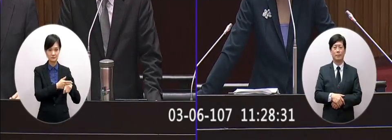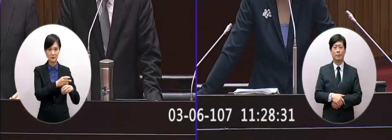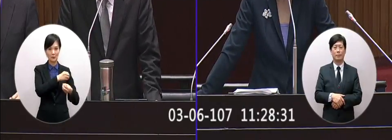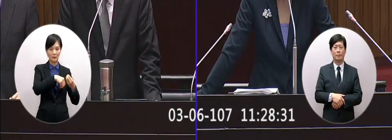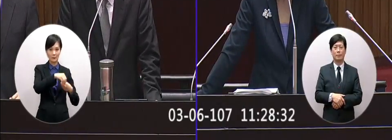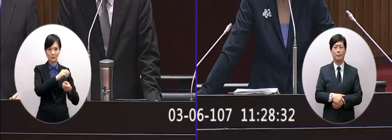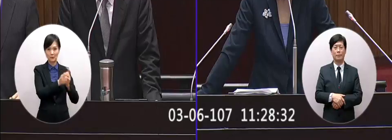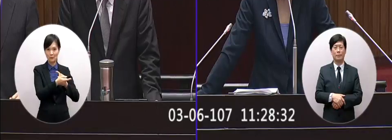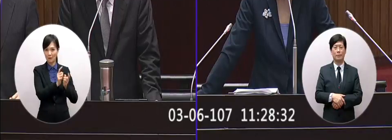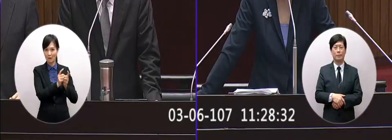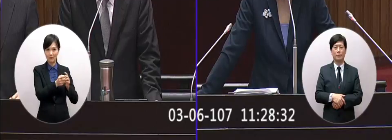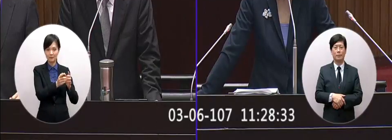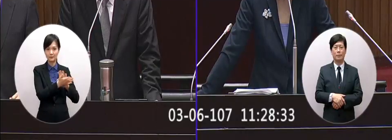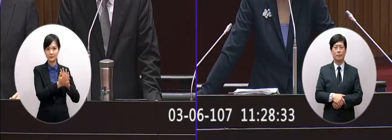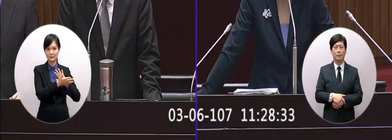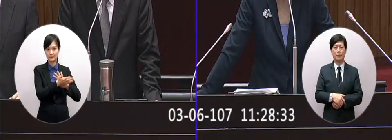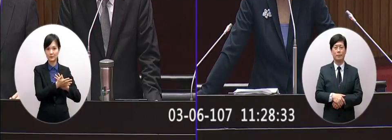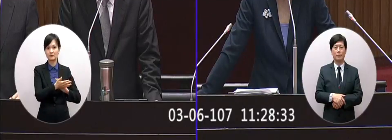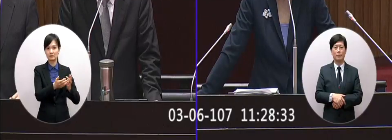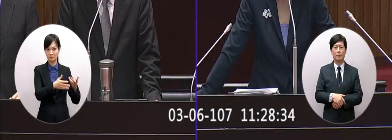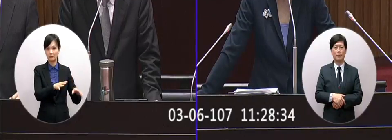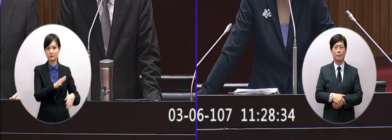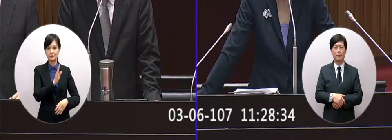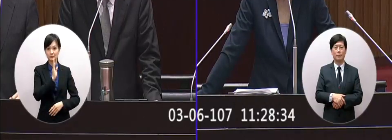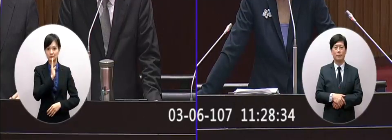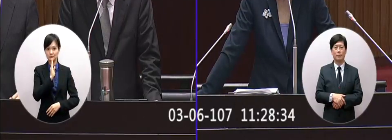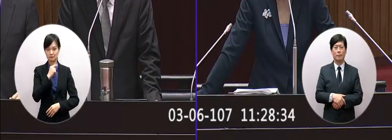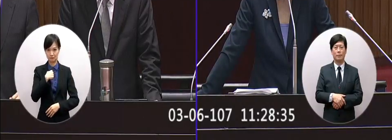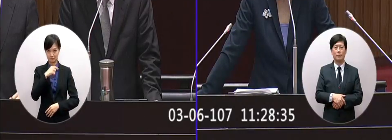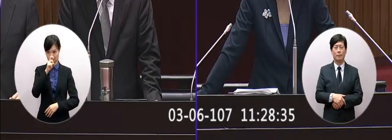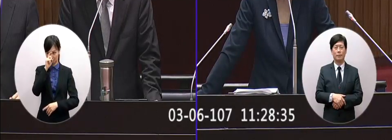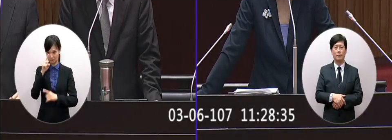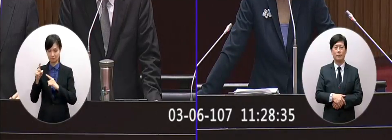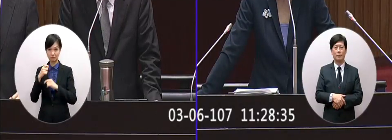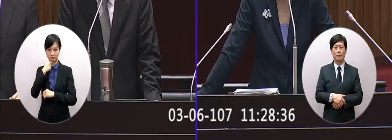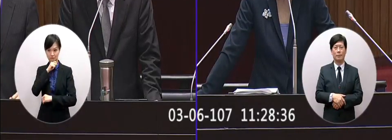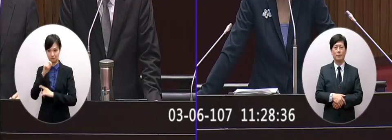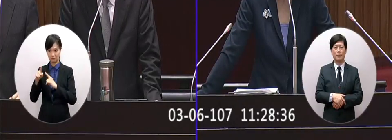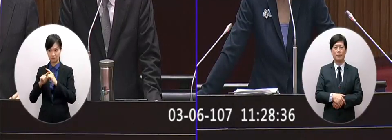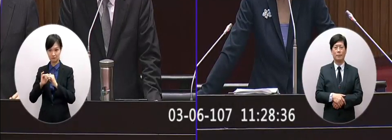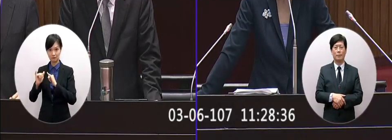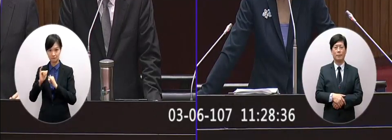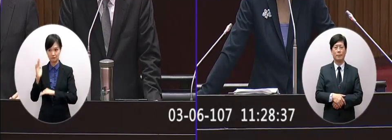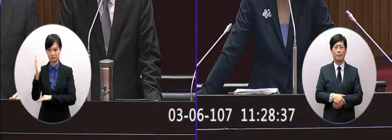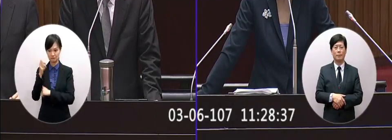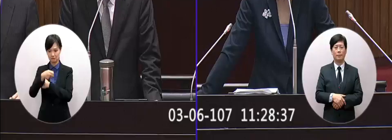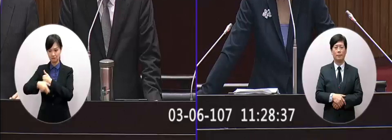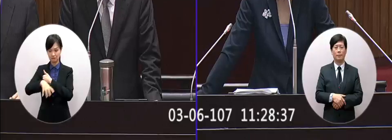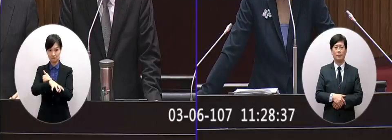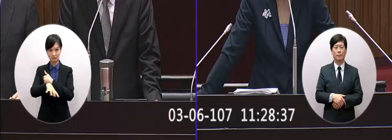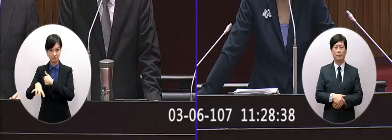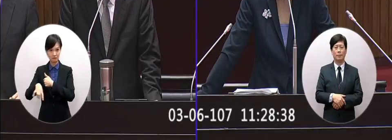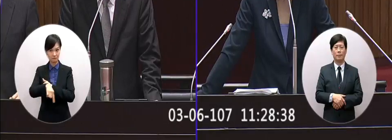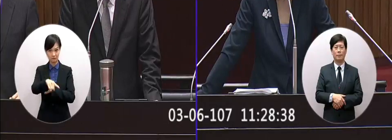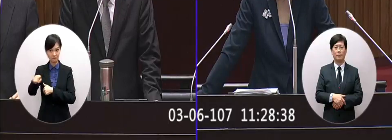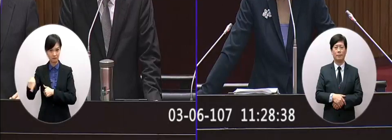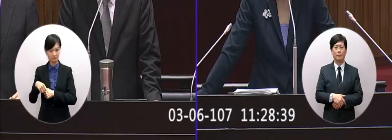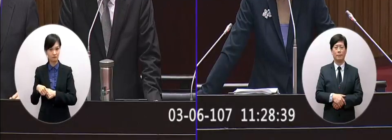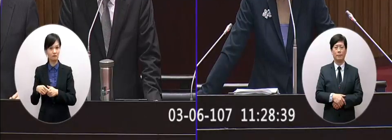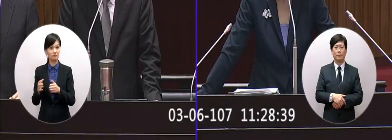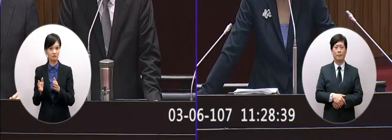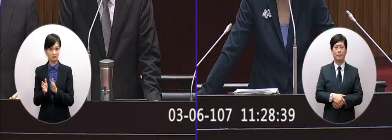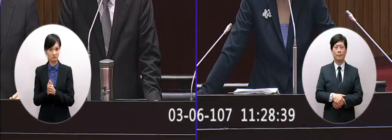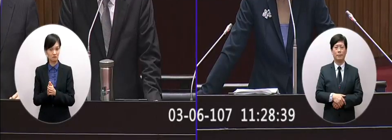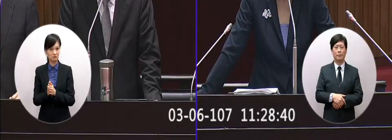哈、但是我们也希望我们国人，包括不分朝野，包括我们国人，其实通通都要去了解